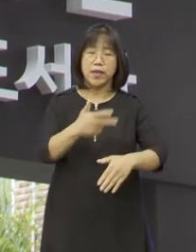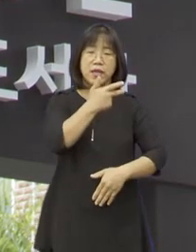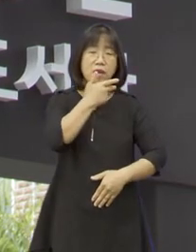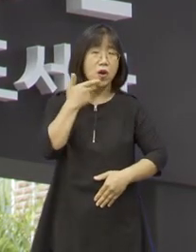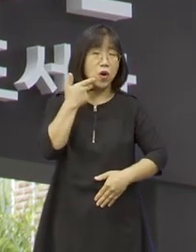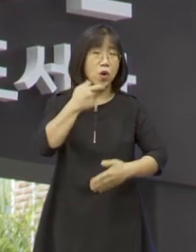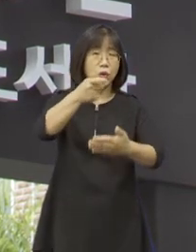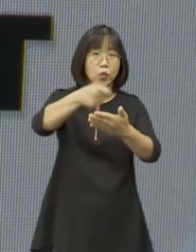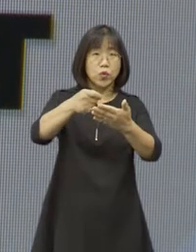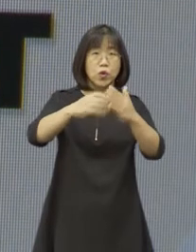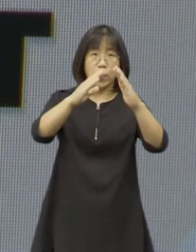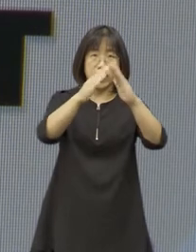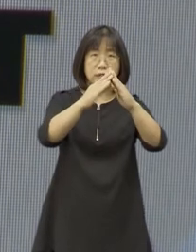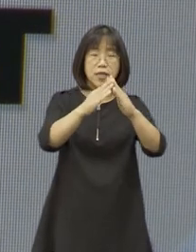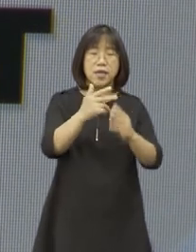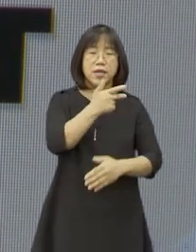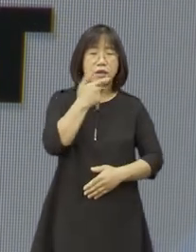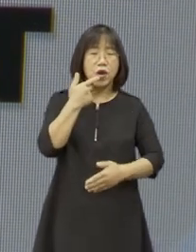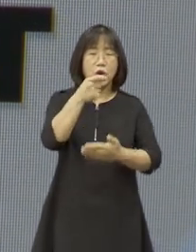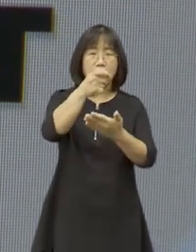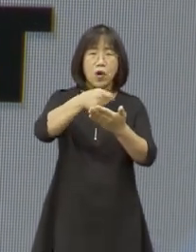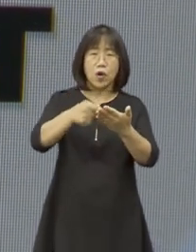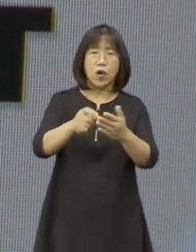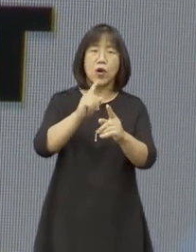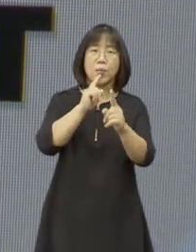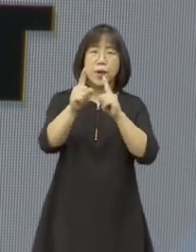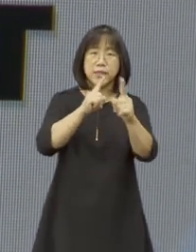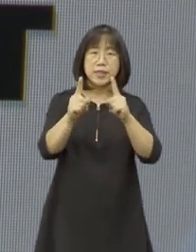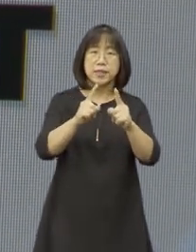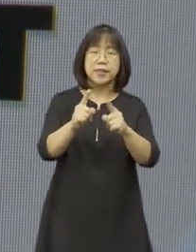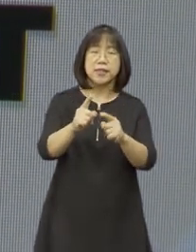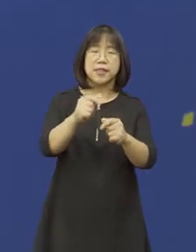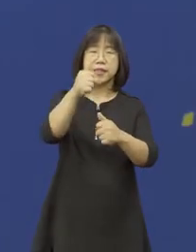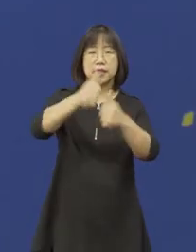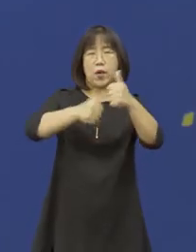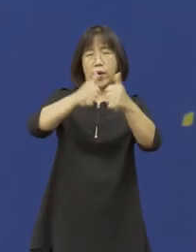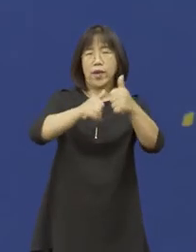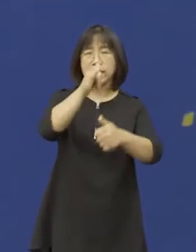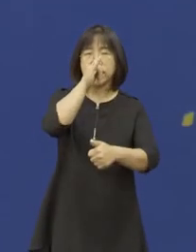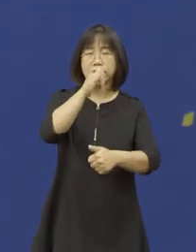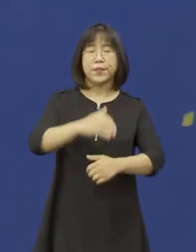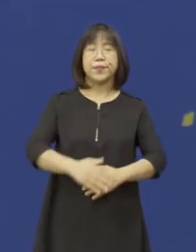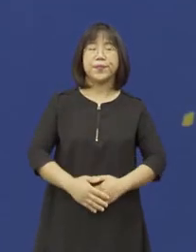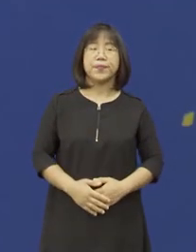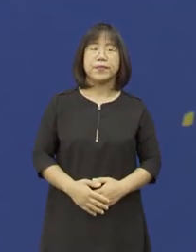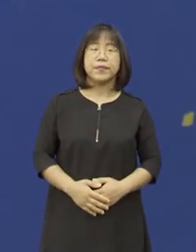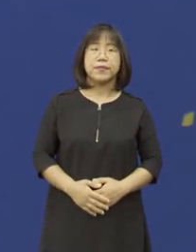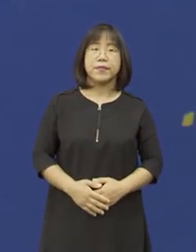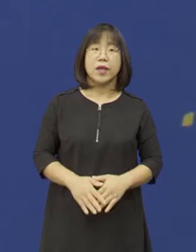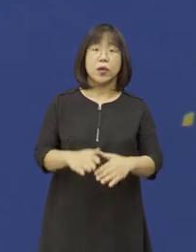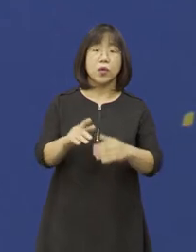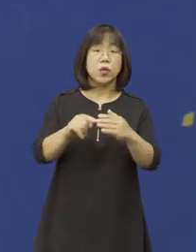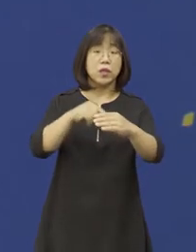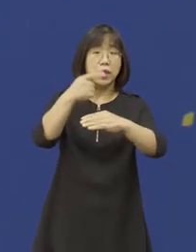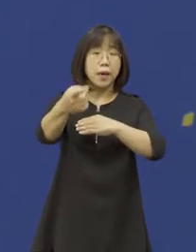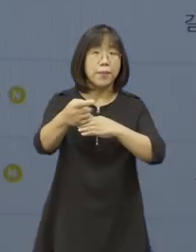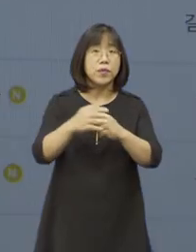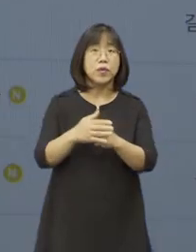영어 도서관에서는 영어 스토리텔링 대회가, 등빛 도서관에서는 독후와 그리기 페스티벌이